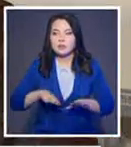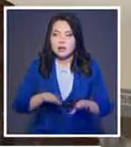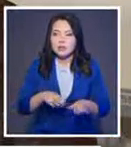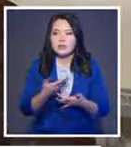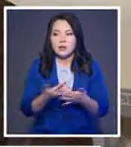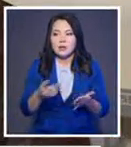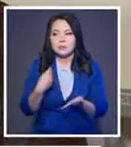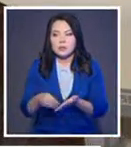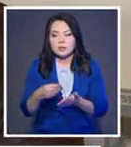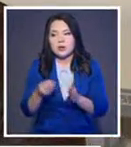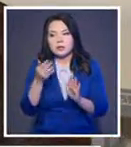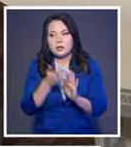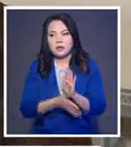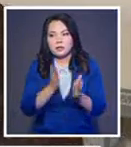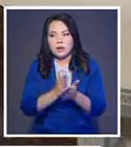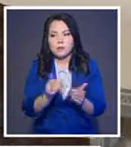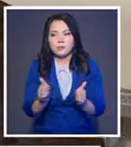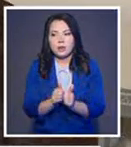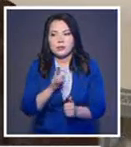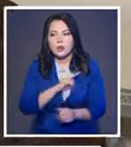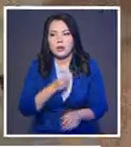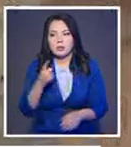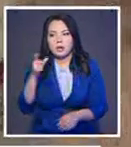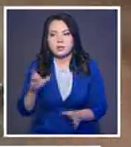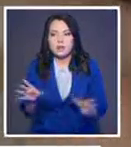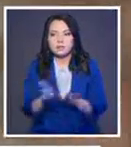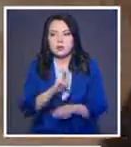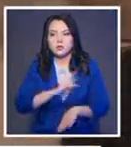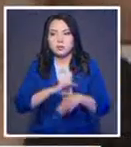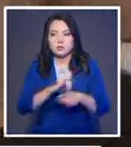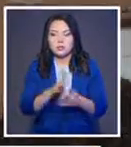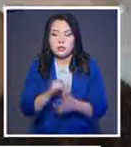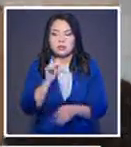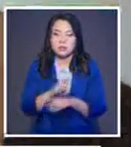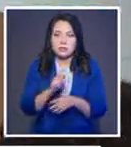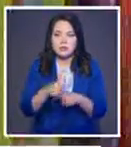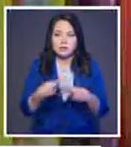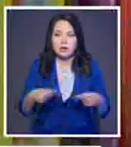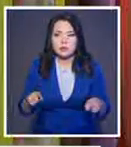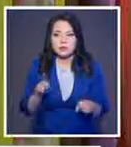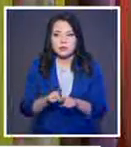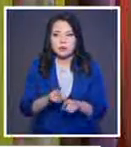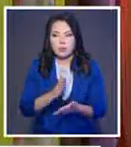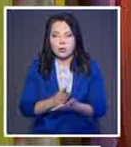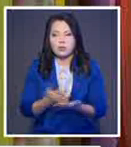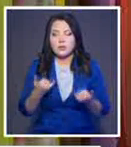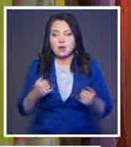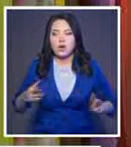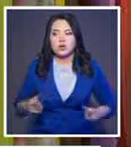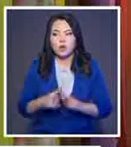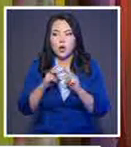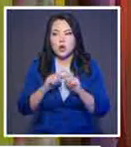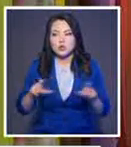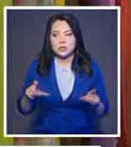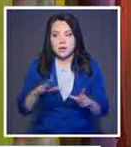жарақтарды алуға жұмсапты. Қазір қарамағында бір адам жұмыс істейді. Тігін цехінде түрлі тапсырыстар орындалады. Колледжде оқыдым, өзімнің